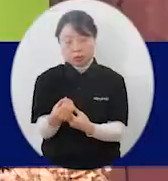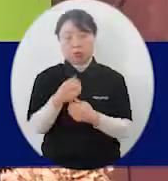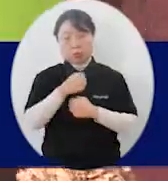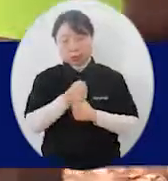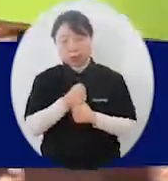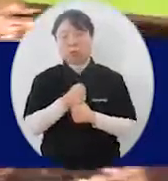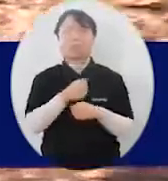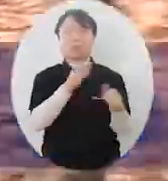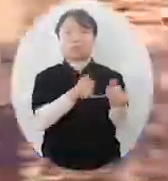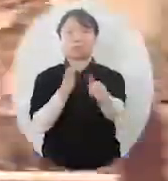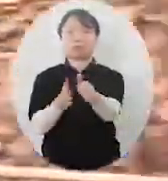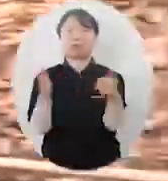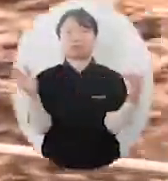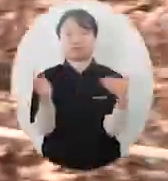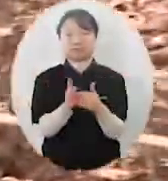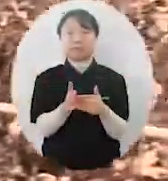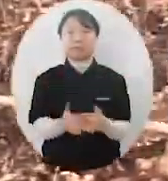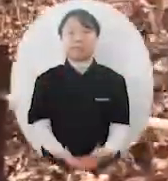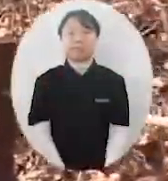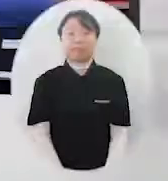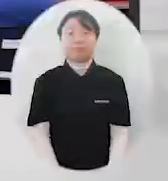행정력을 집중하겠다고 밝혔습니다.